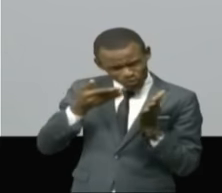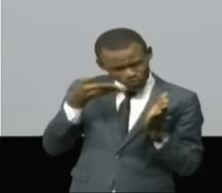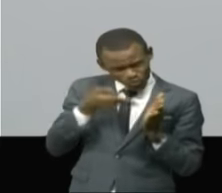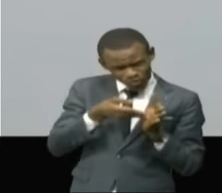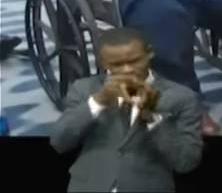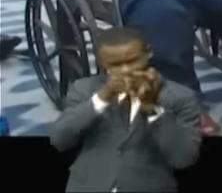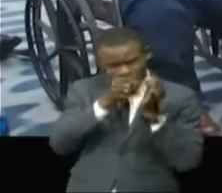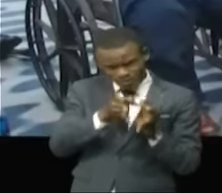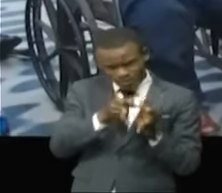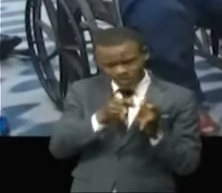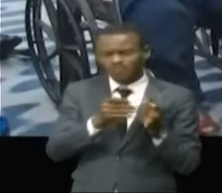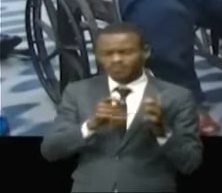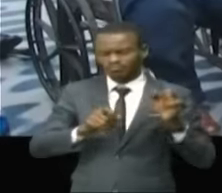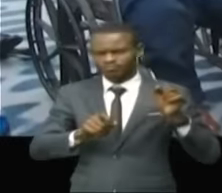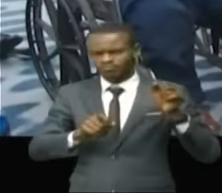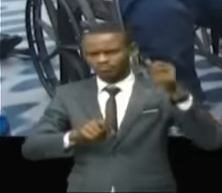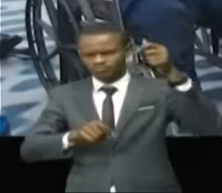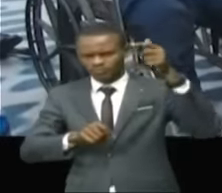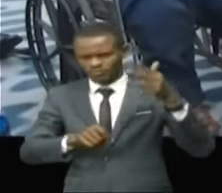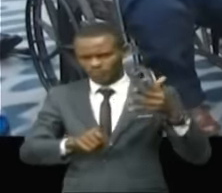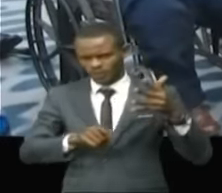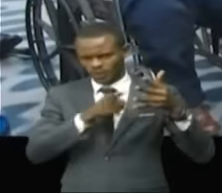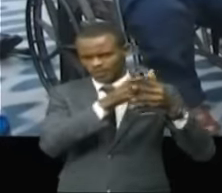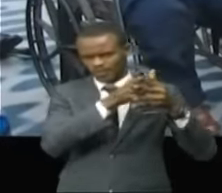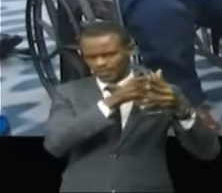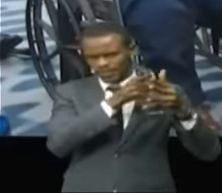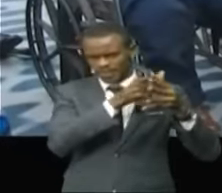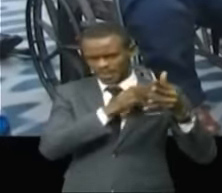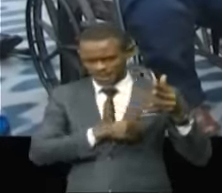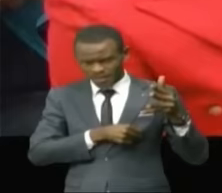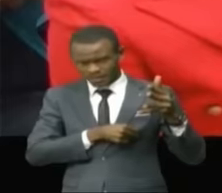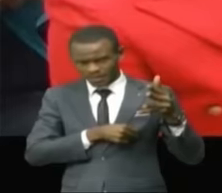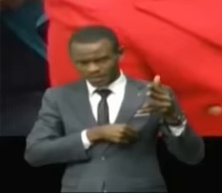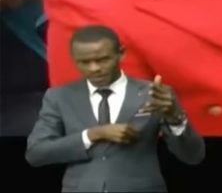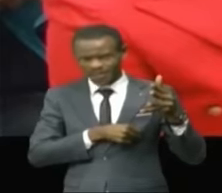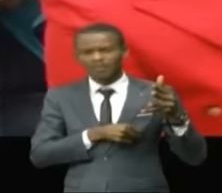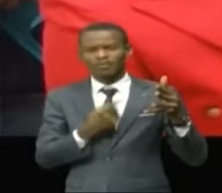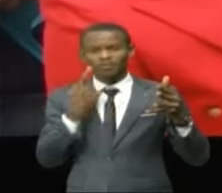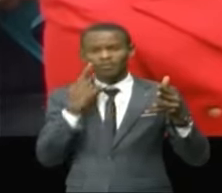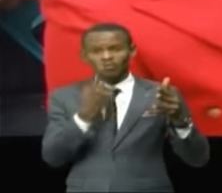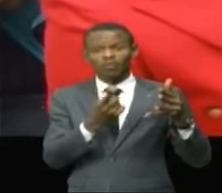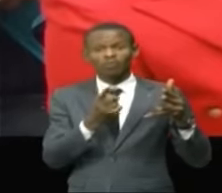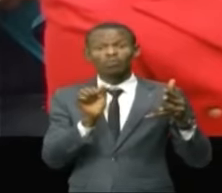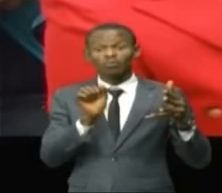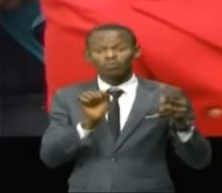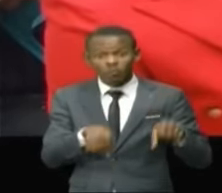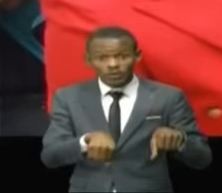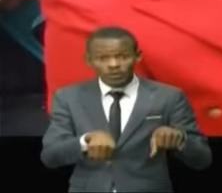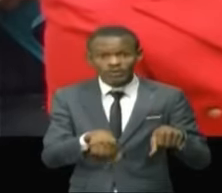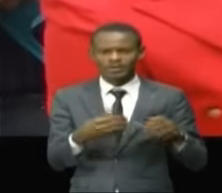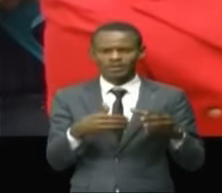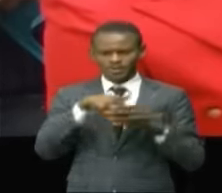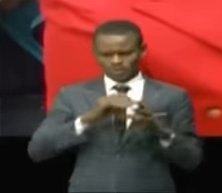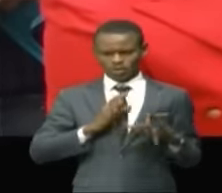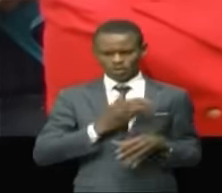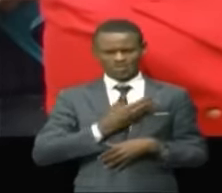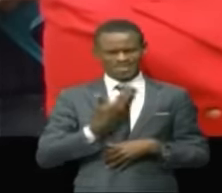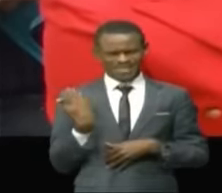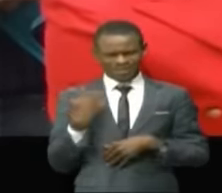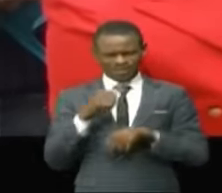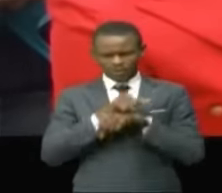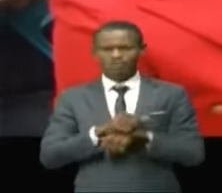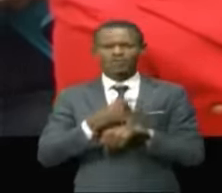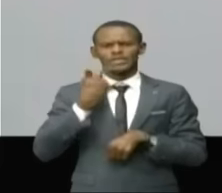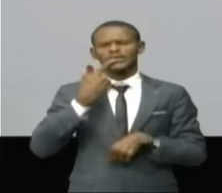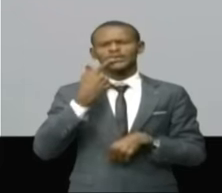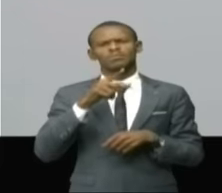organique, je cite 1. L'extension dans notre pays de la notion des